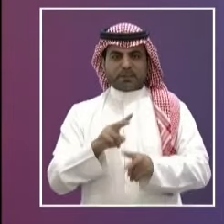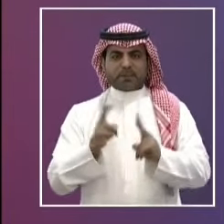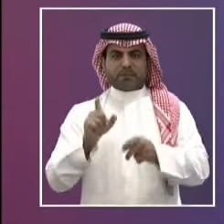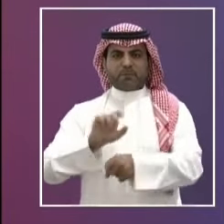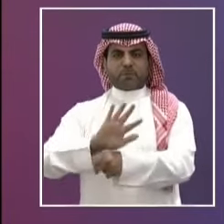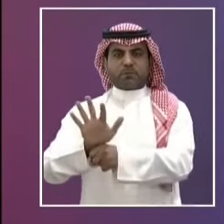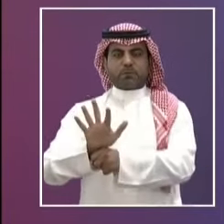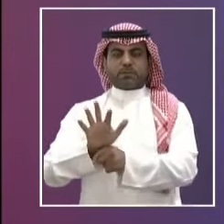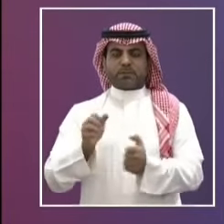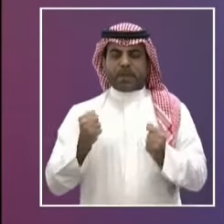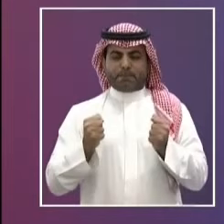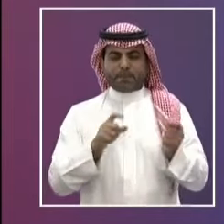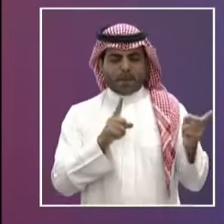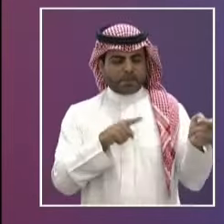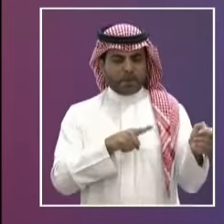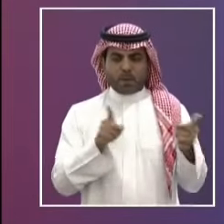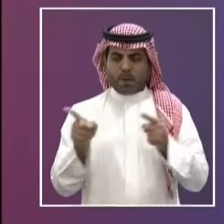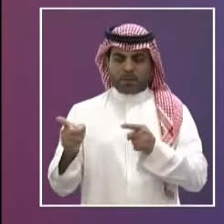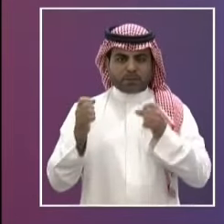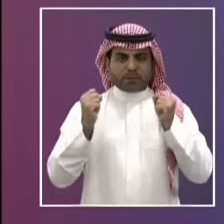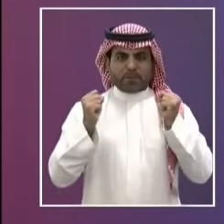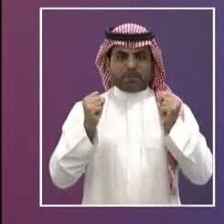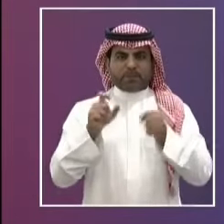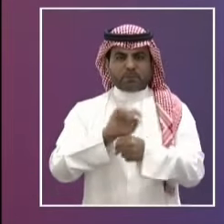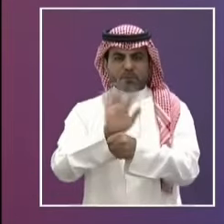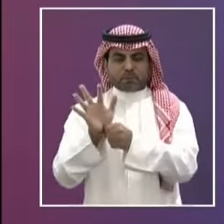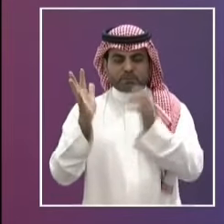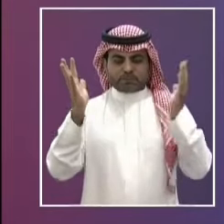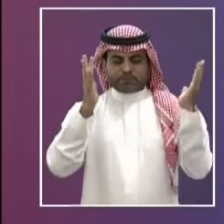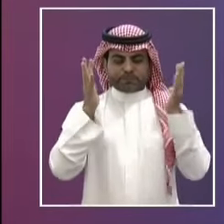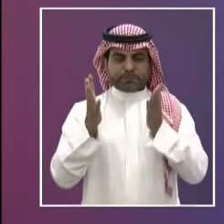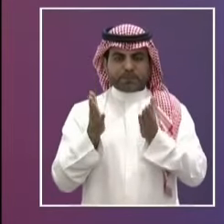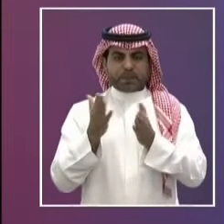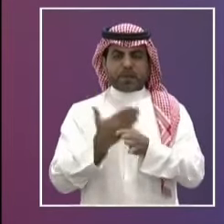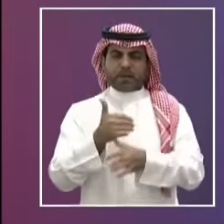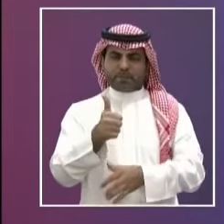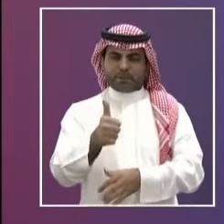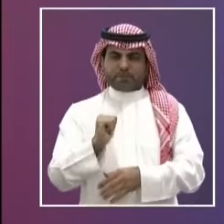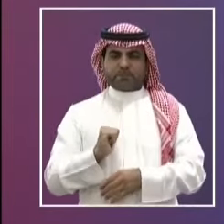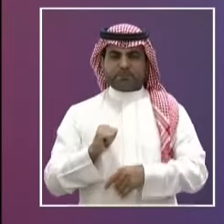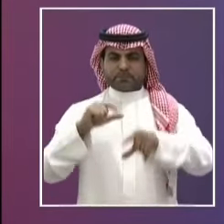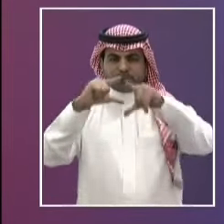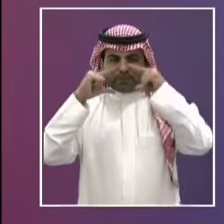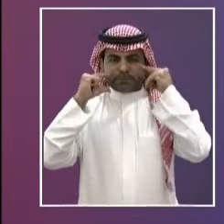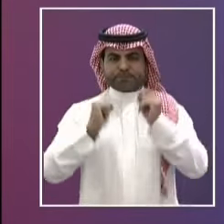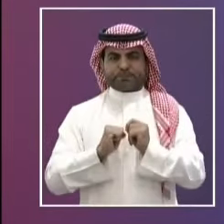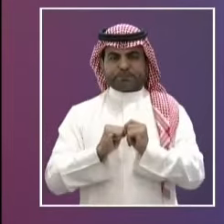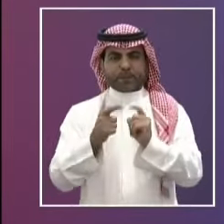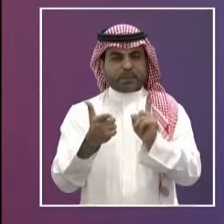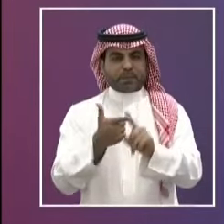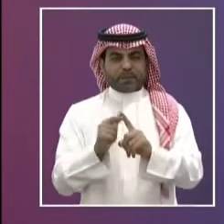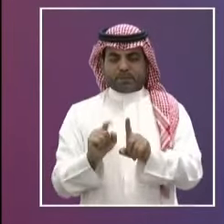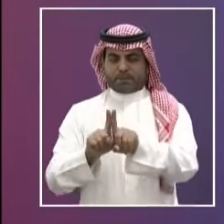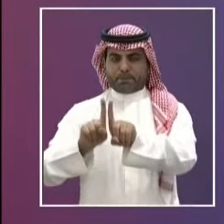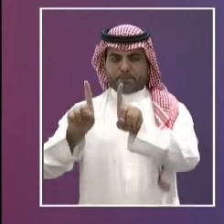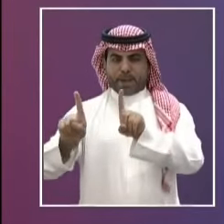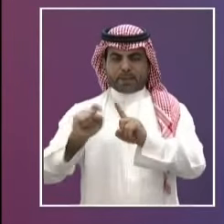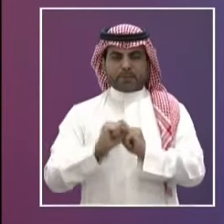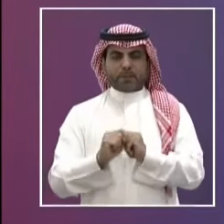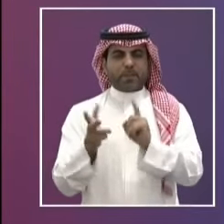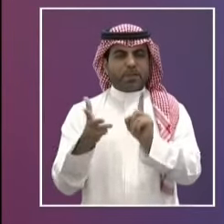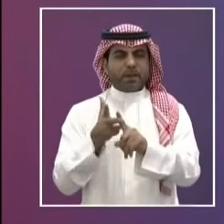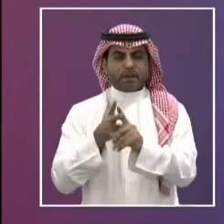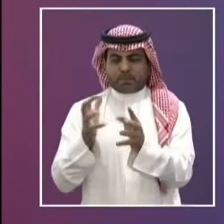كما تعلمون. الاحترازات بشكل عام كل ما تقيدنا فيها من لبس الكمامات، التباعد بالمسافات الآمنة والبعد